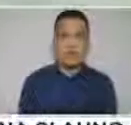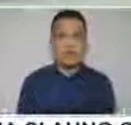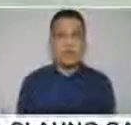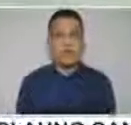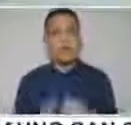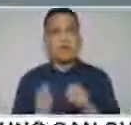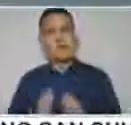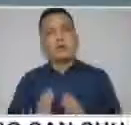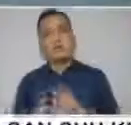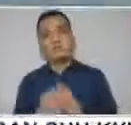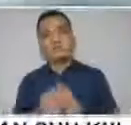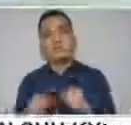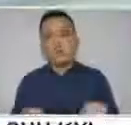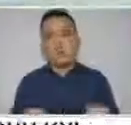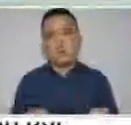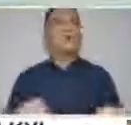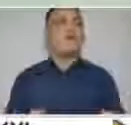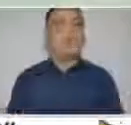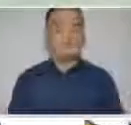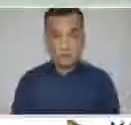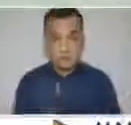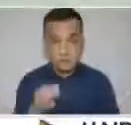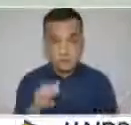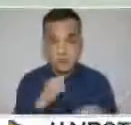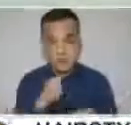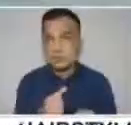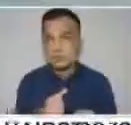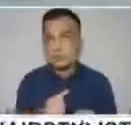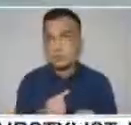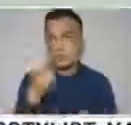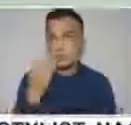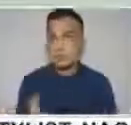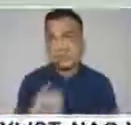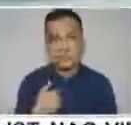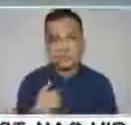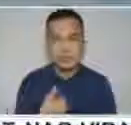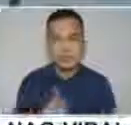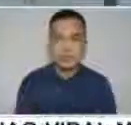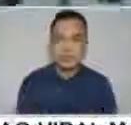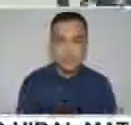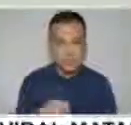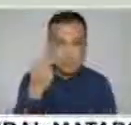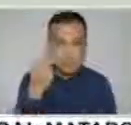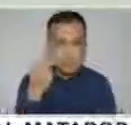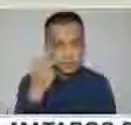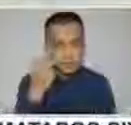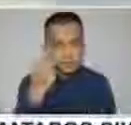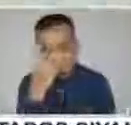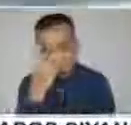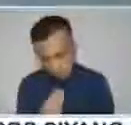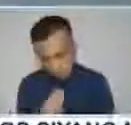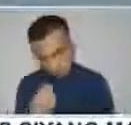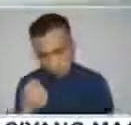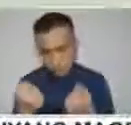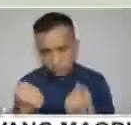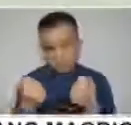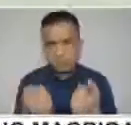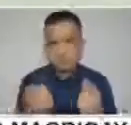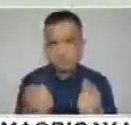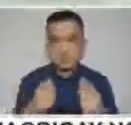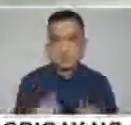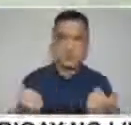Rise and Shine, Dayan. Rise and Shine, Pilipinas. Kahit nga halos araw-araw nang nagsasagawa ng surprise inspection